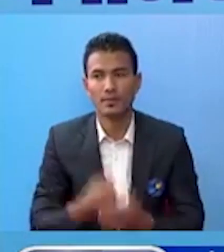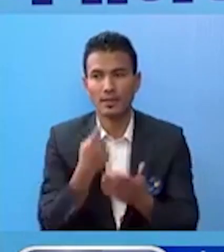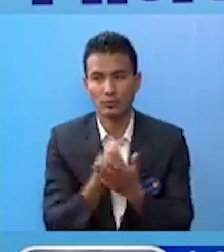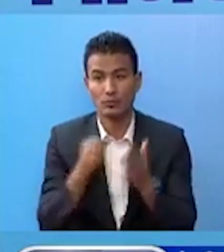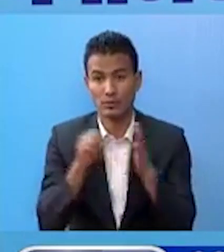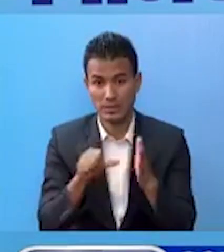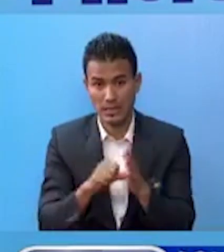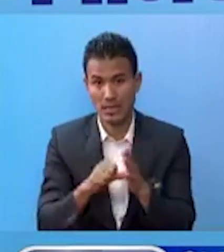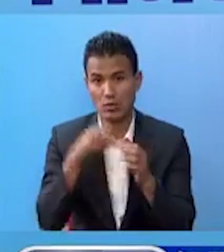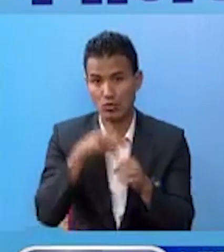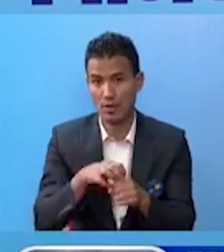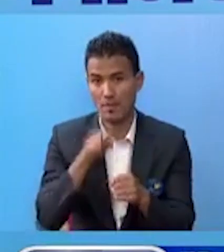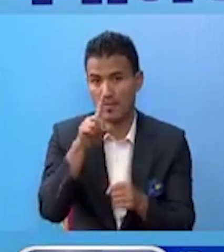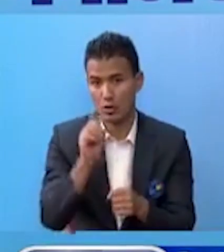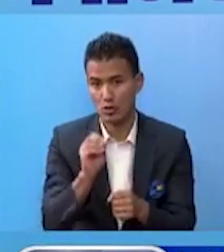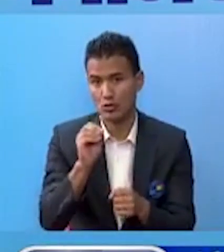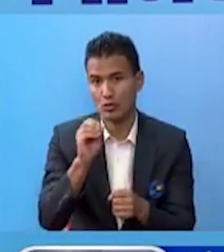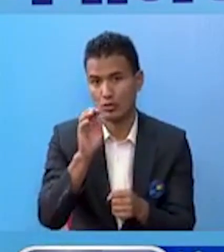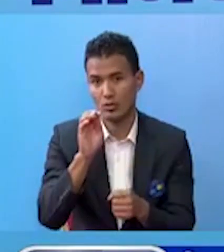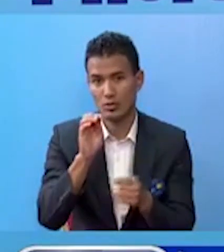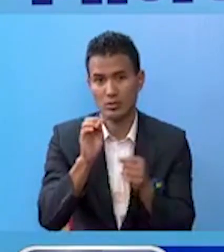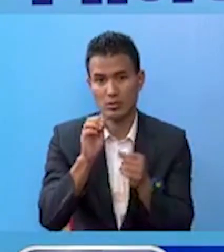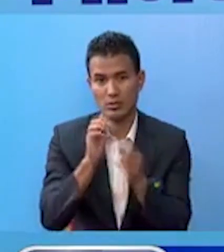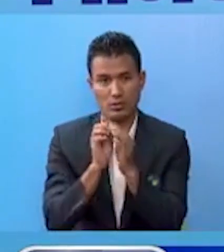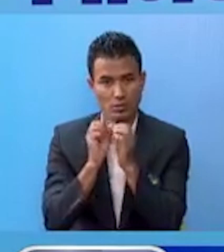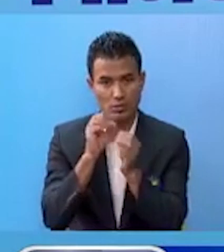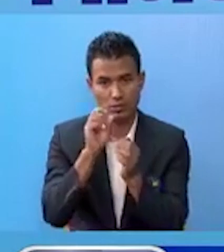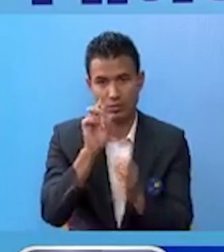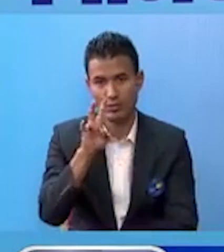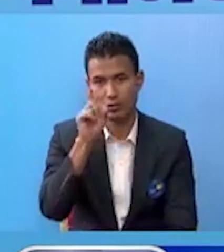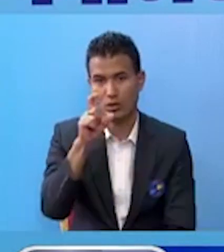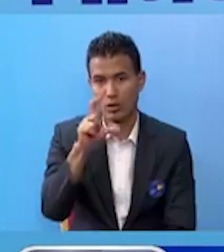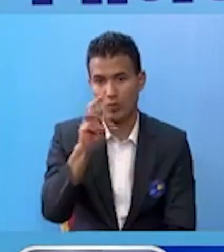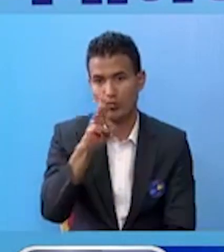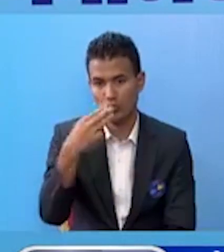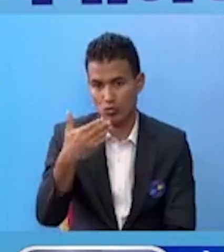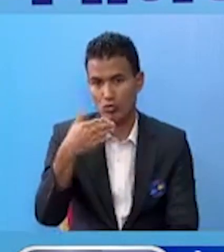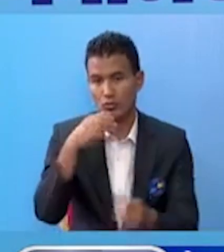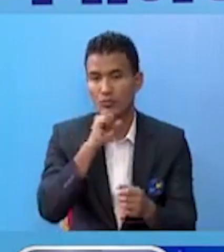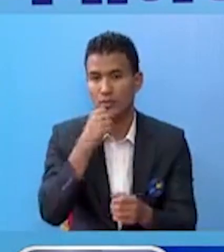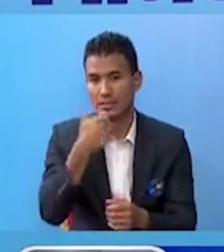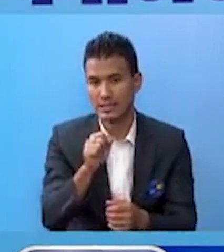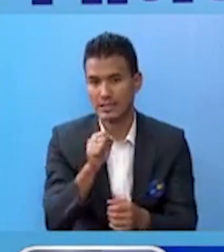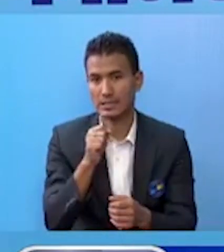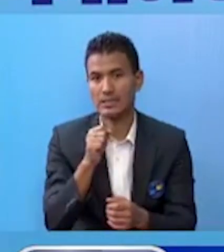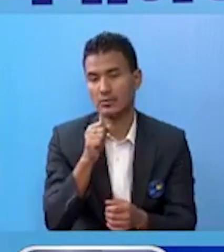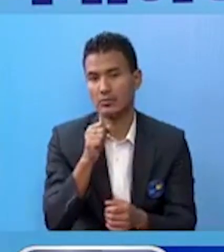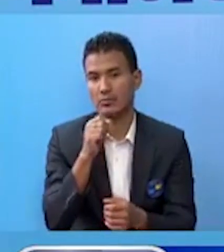काठमाडौँ जिल्ला वडा नम्बर 10 शङ्खमूल ठेगाना भएका वर्ष 60 एक पुरुषको